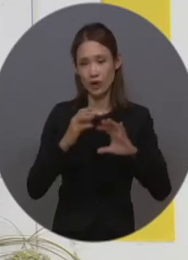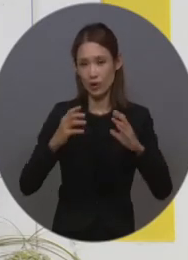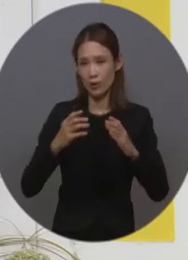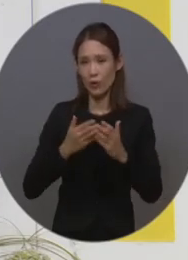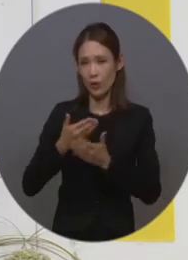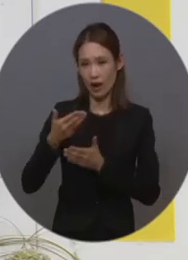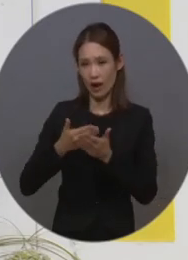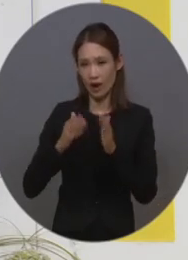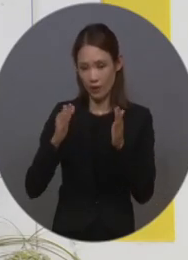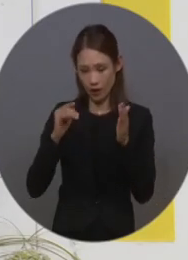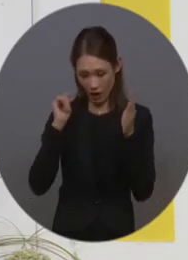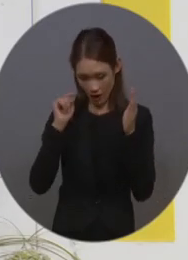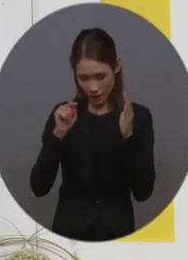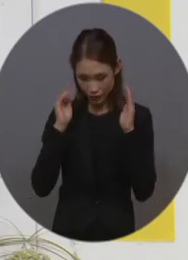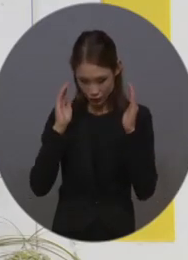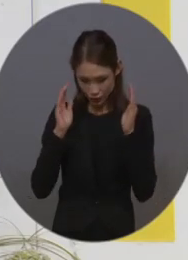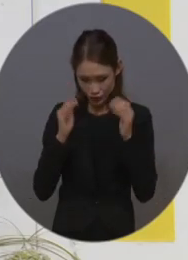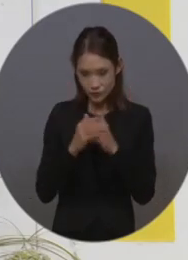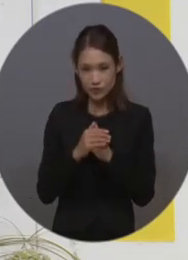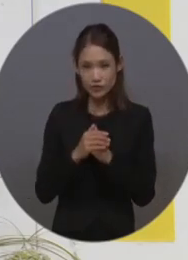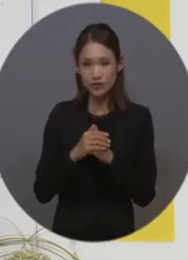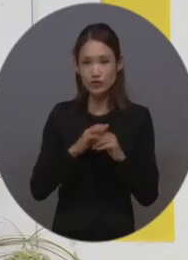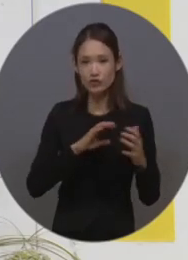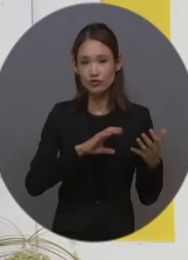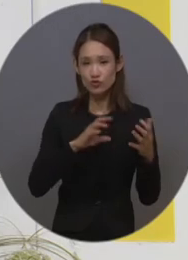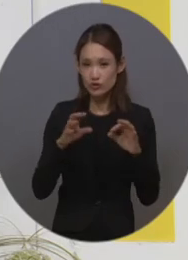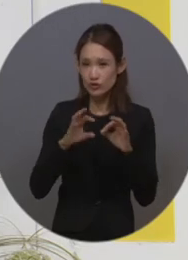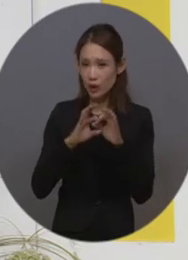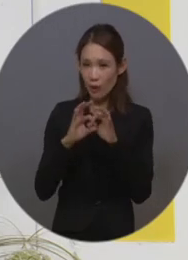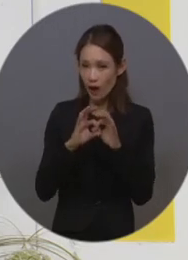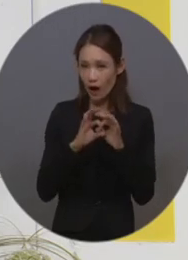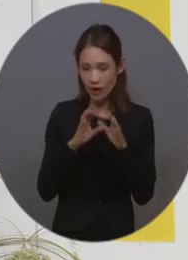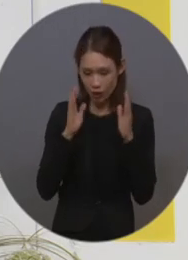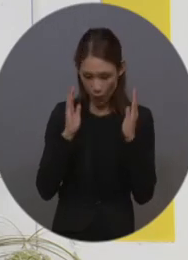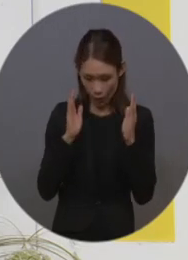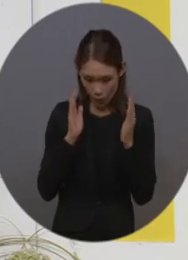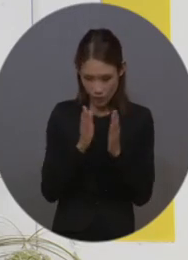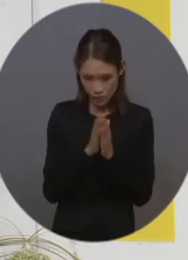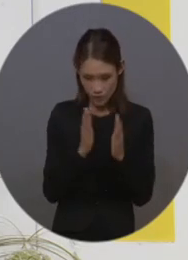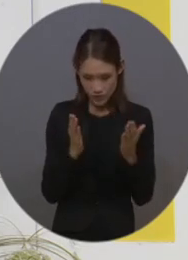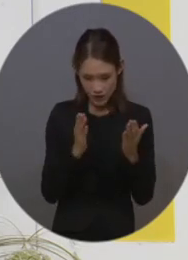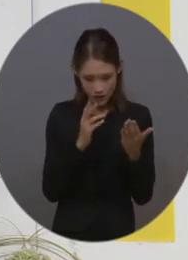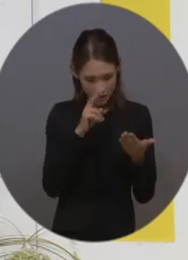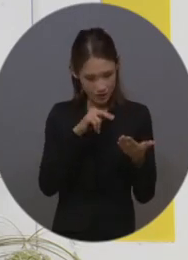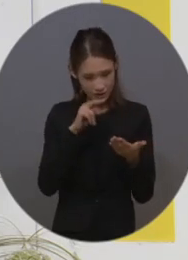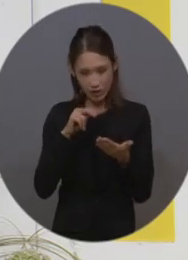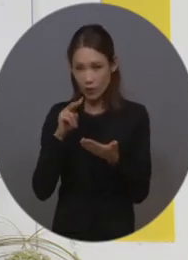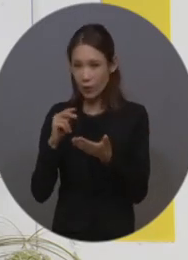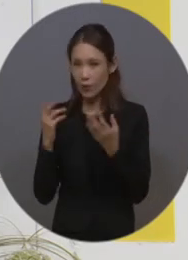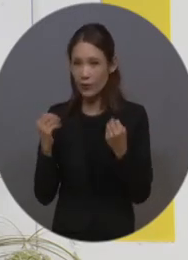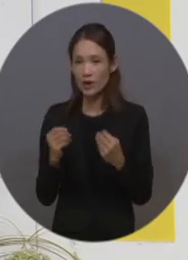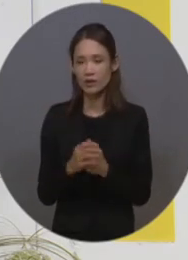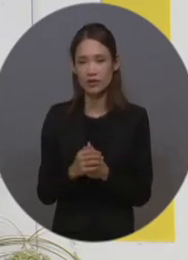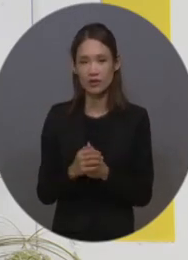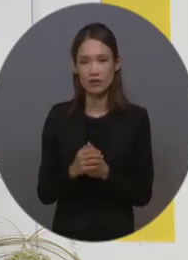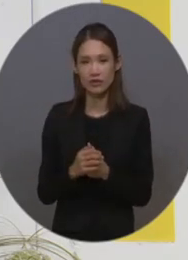수업도 듣고 또 국제관계에 관한 공부를 책을 많이 이제 사서 보고 네. 이렇게 하다가